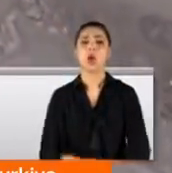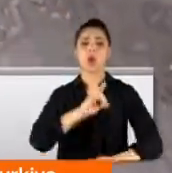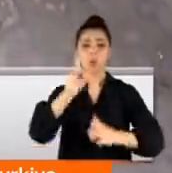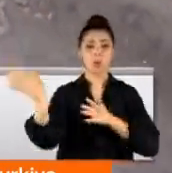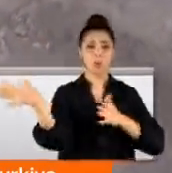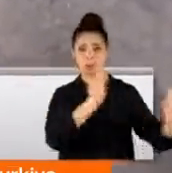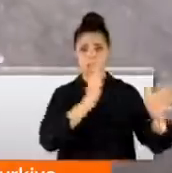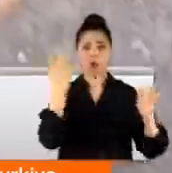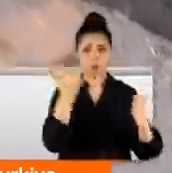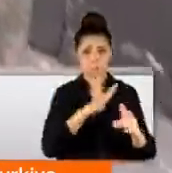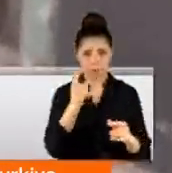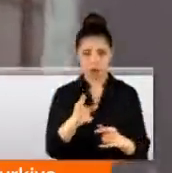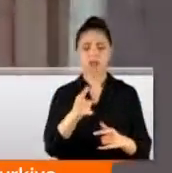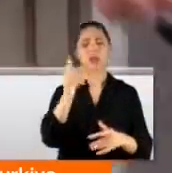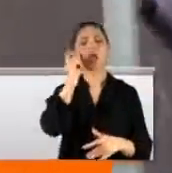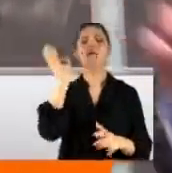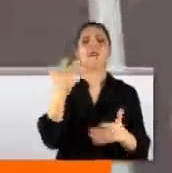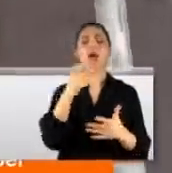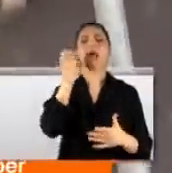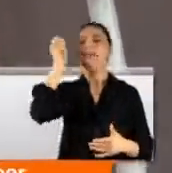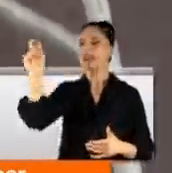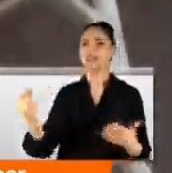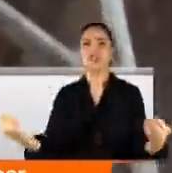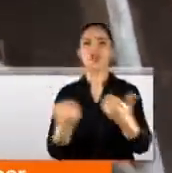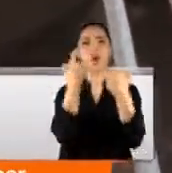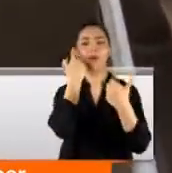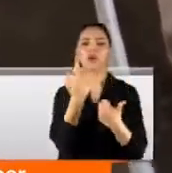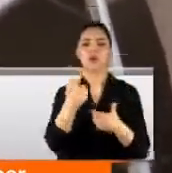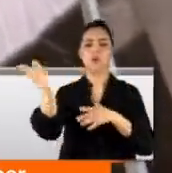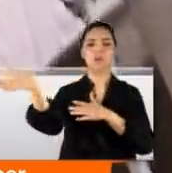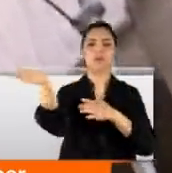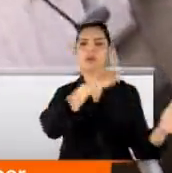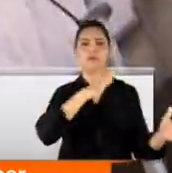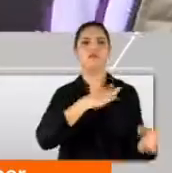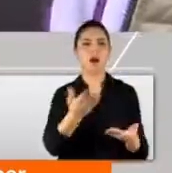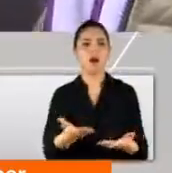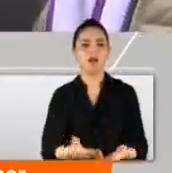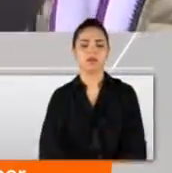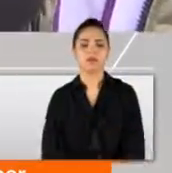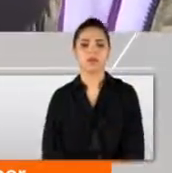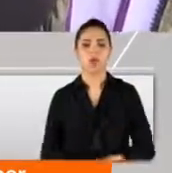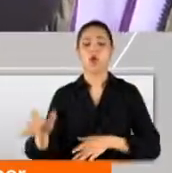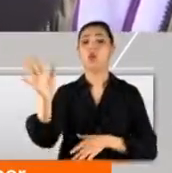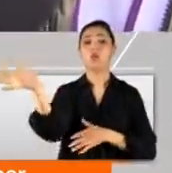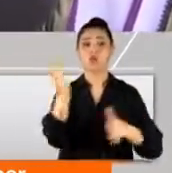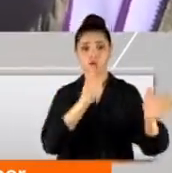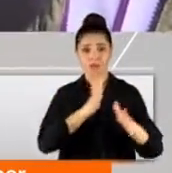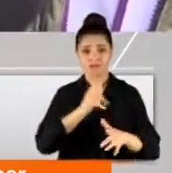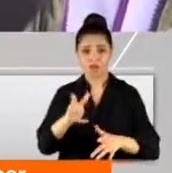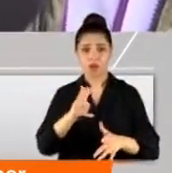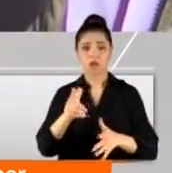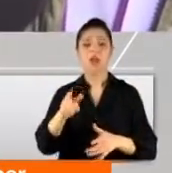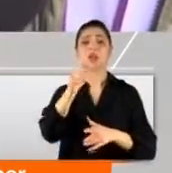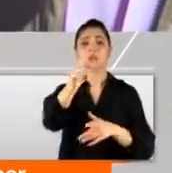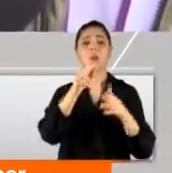bir fırtınada ya da insan müdahalesinde buranın yıkılması işten bile değil. Rüzgarda da zaten bayağı